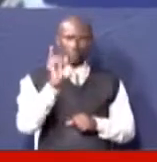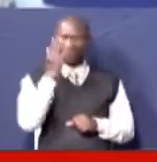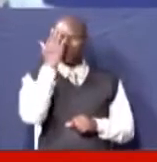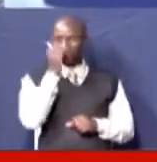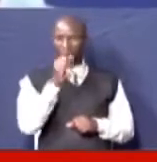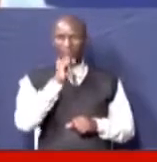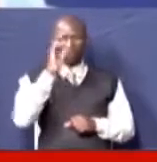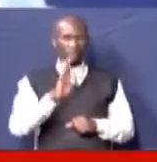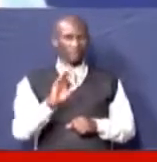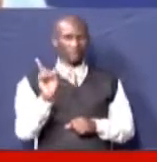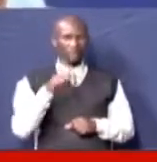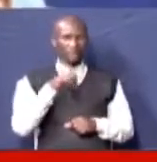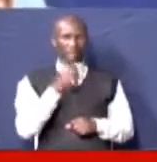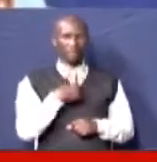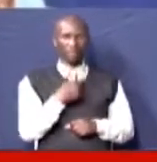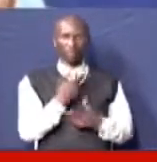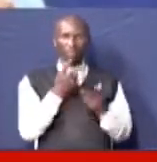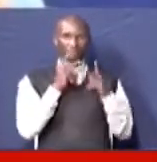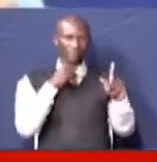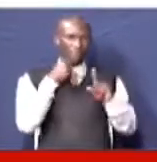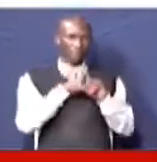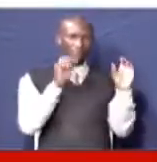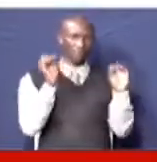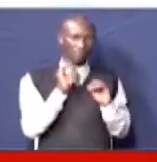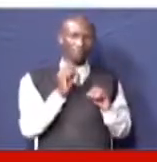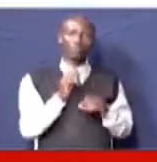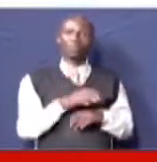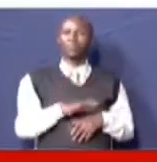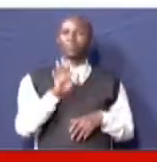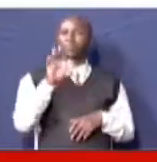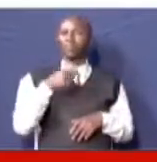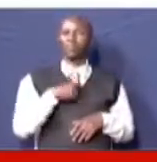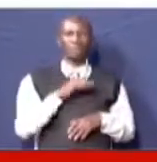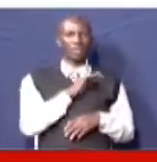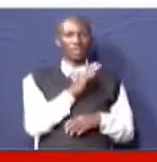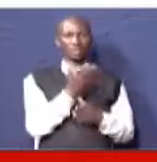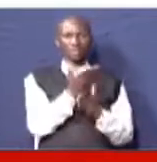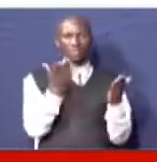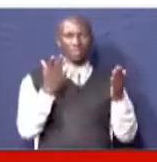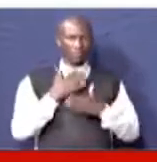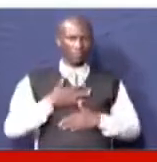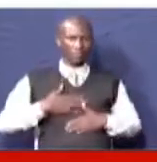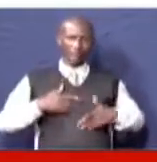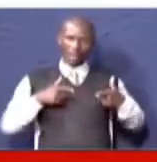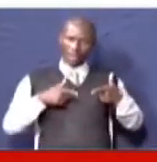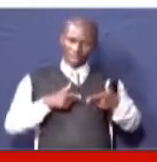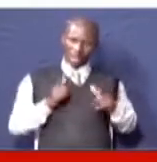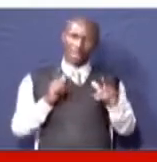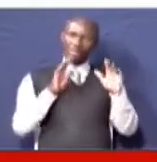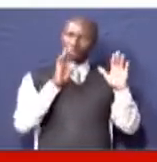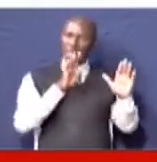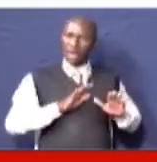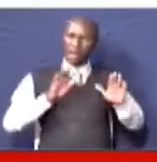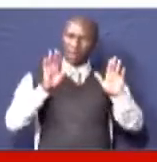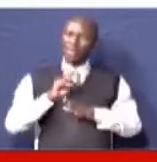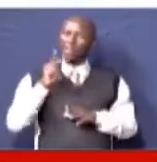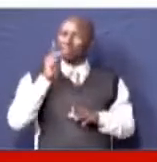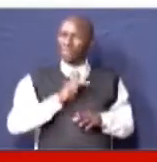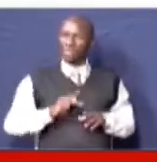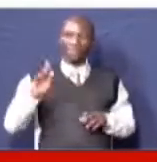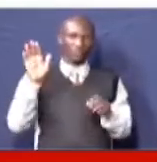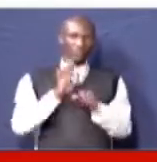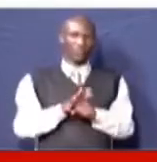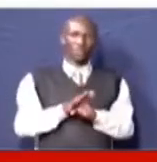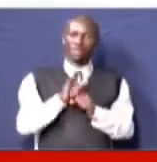na Ateti akwitha mateo kuvuwe ya muo. Ningependa ni waombe, tuombe kura kwa utulivu ili nchi ya